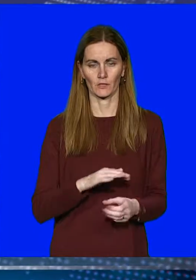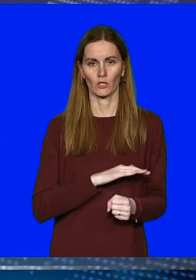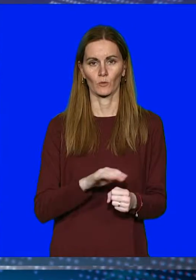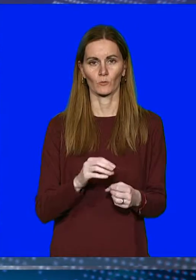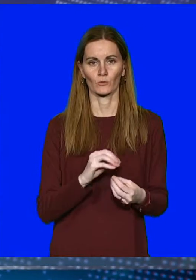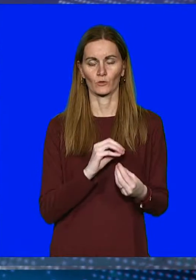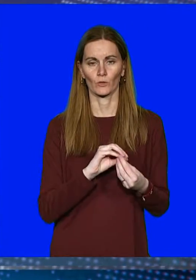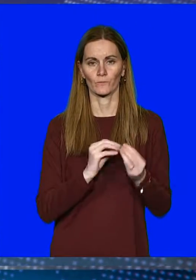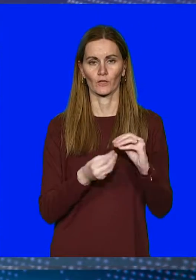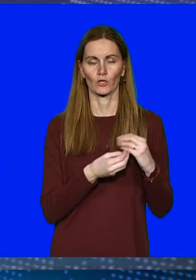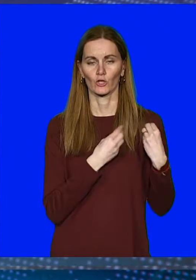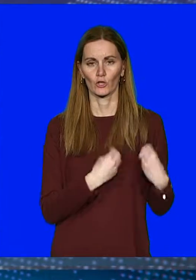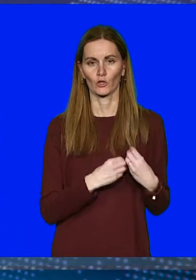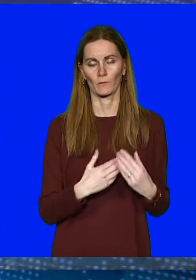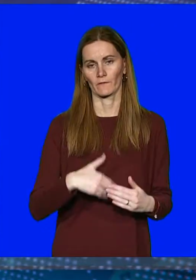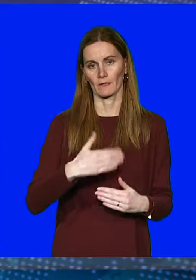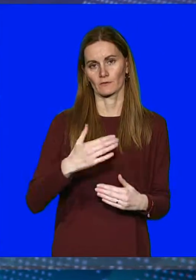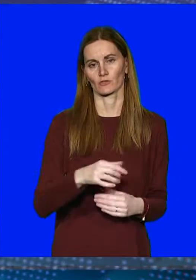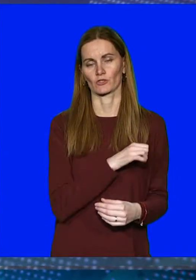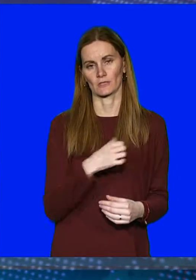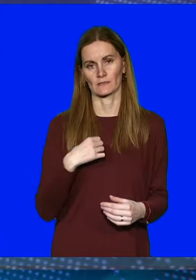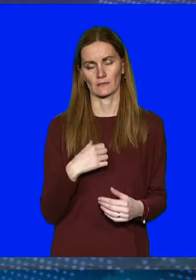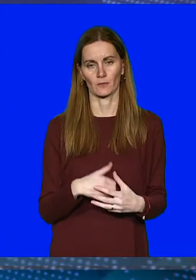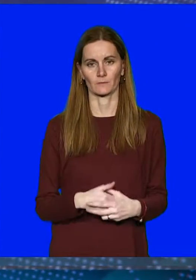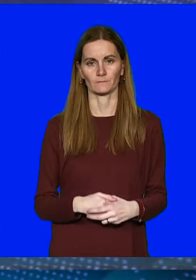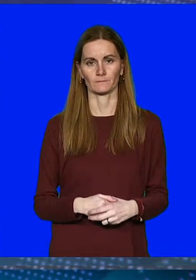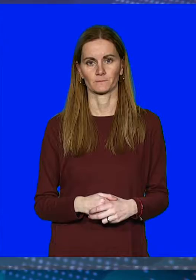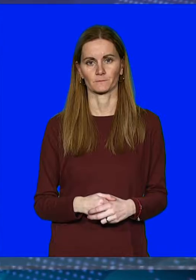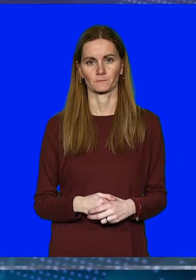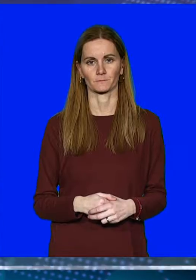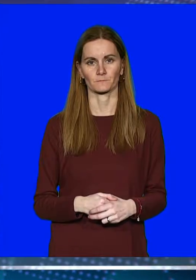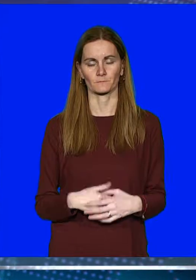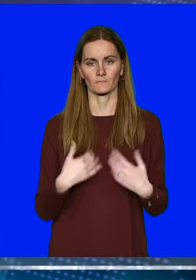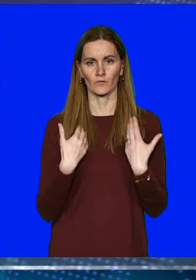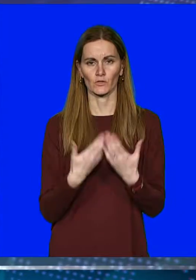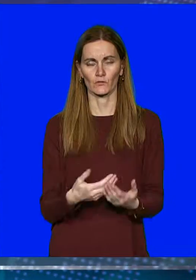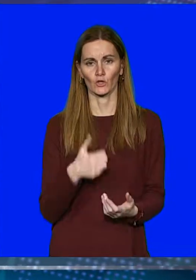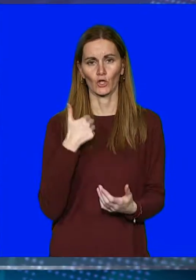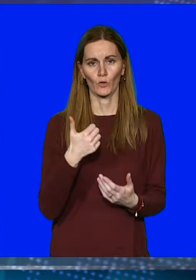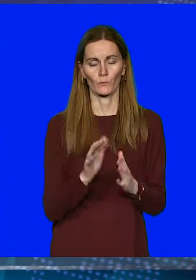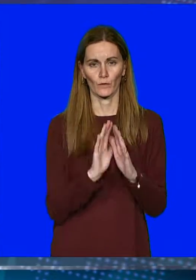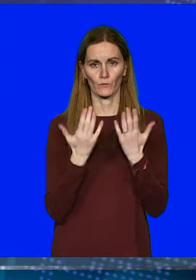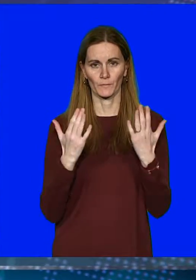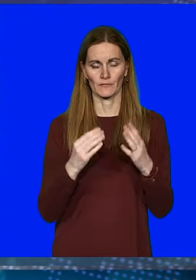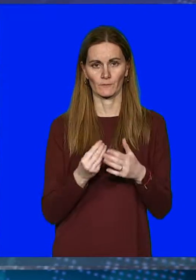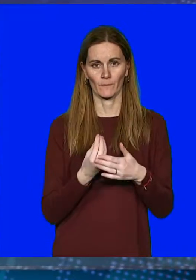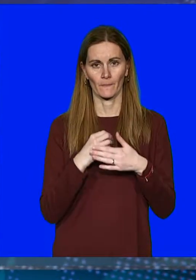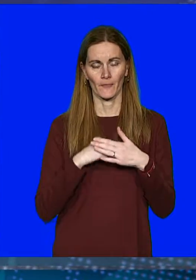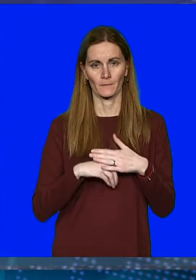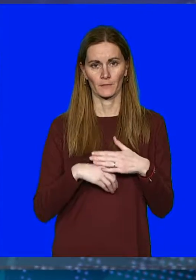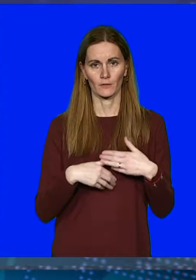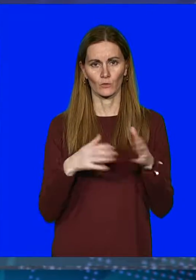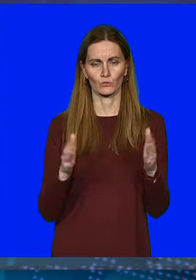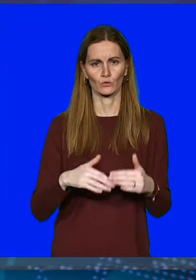zdravlja, puno ljubavi, a onda će sve dalje doći samo sebe. Svoju prvu zbirku pjesama